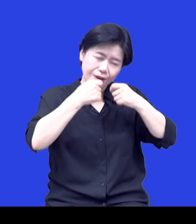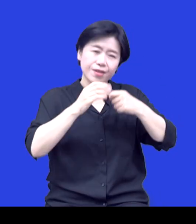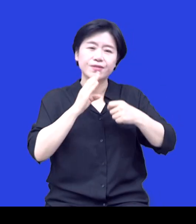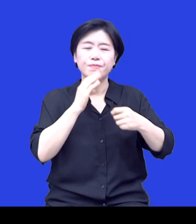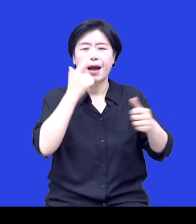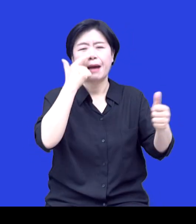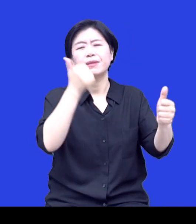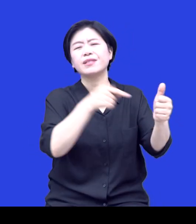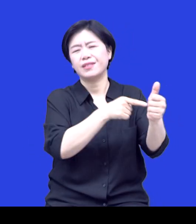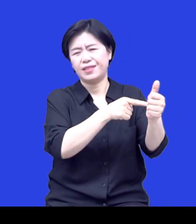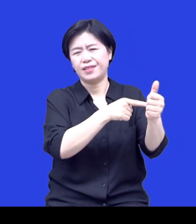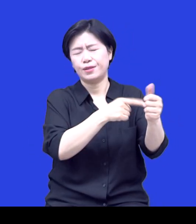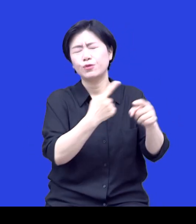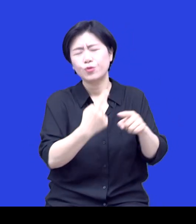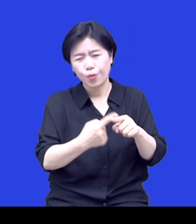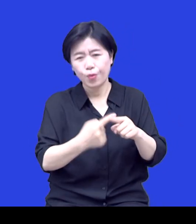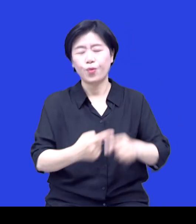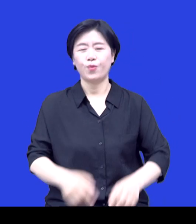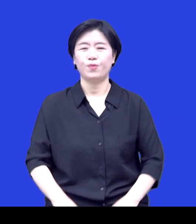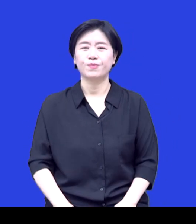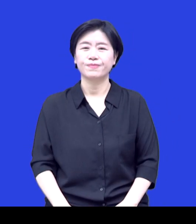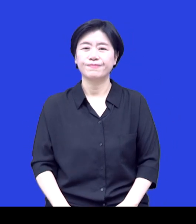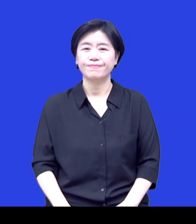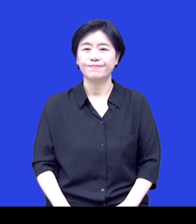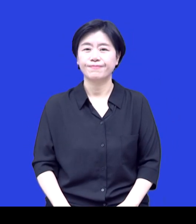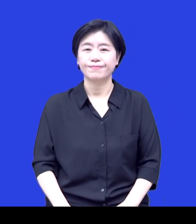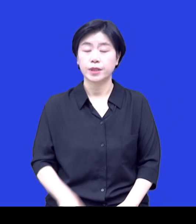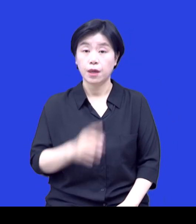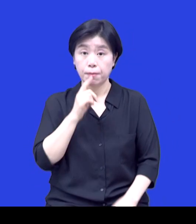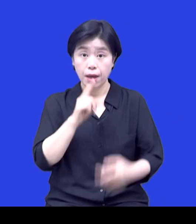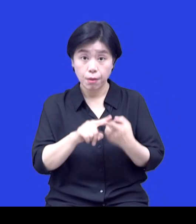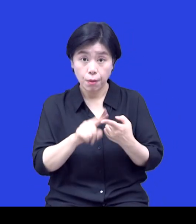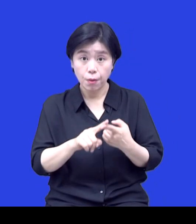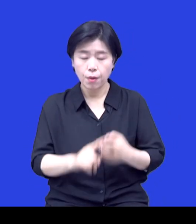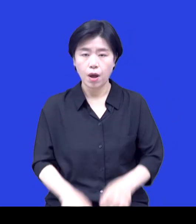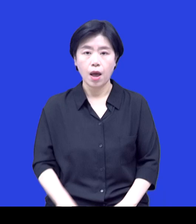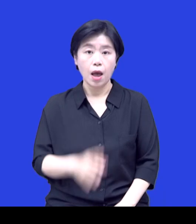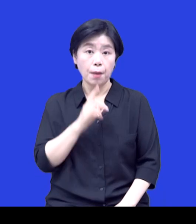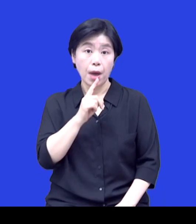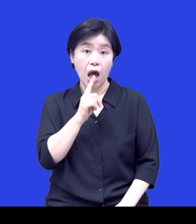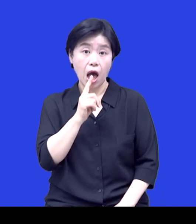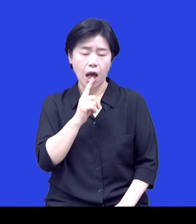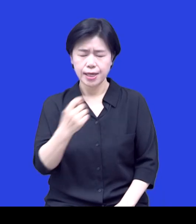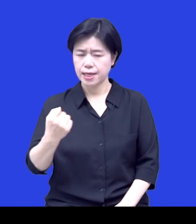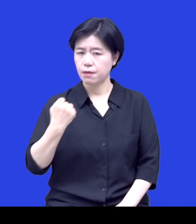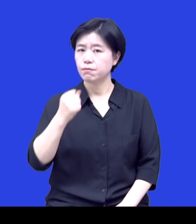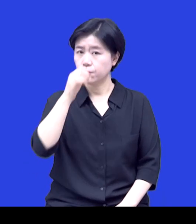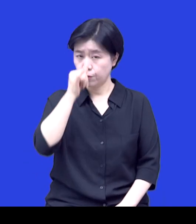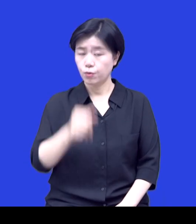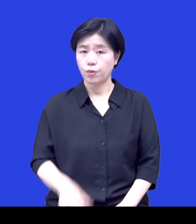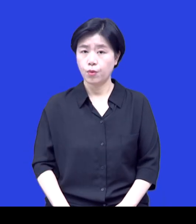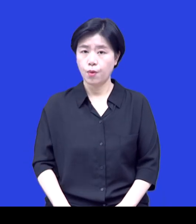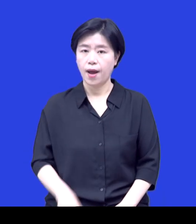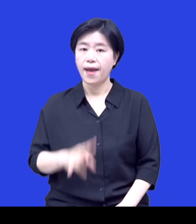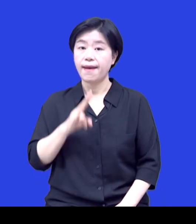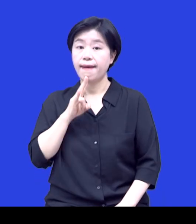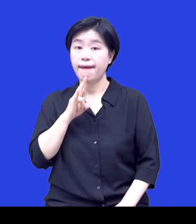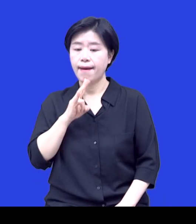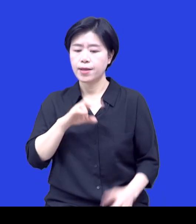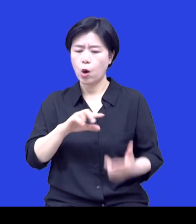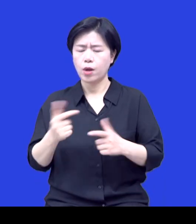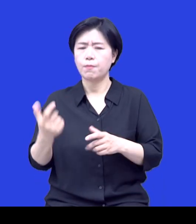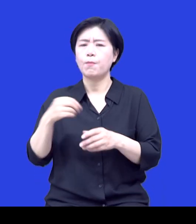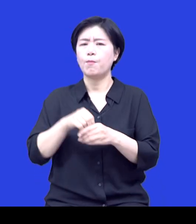예. 하나님이 보내주신 그러네요. 그런 분이었어요. 그러니까 말씀대로 이 말의 언어에 힘이 있거든요. 언어에 예언의 능력도 있고 우리가